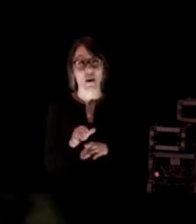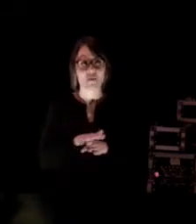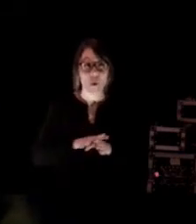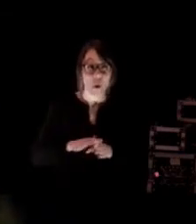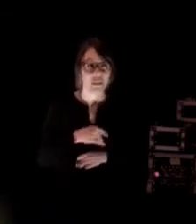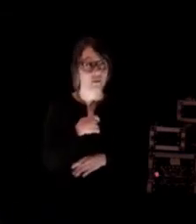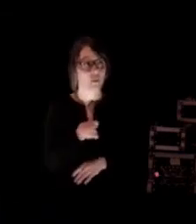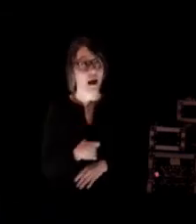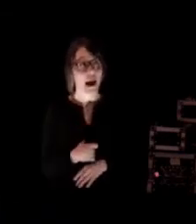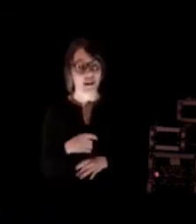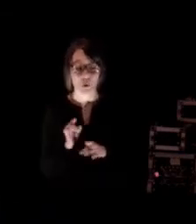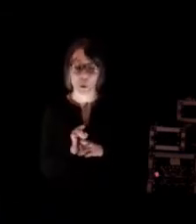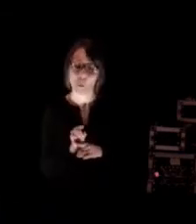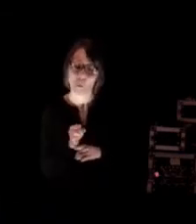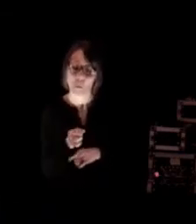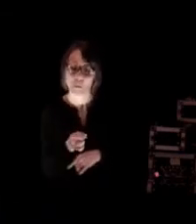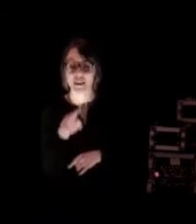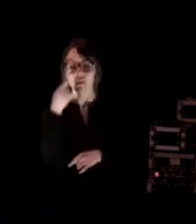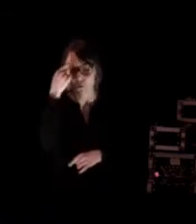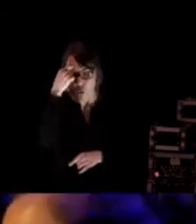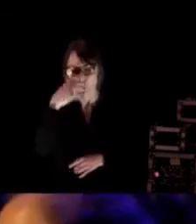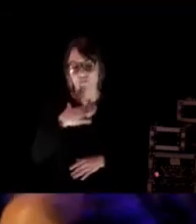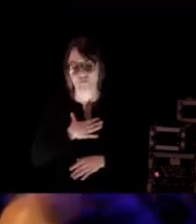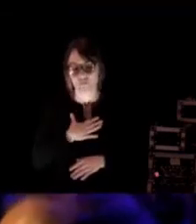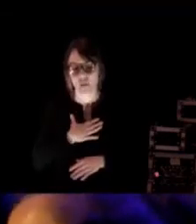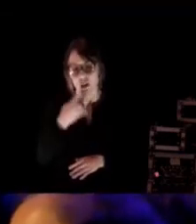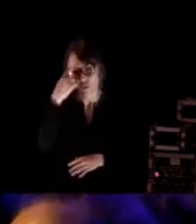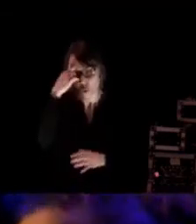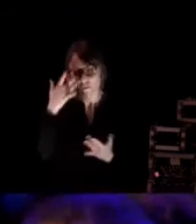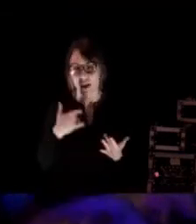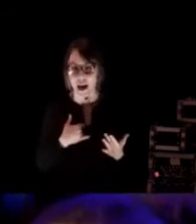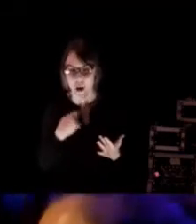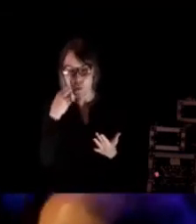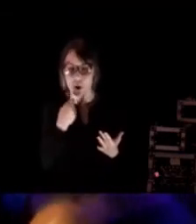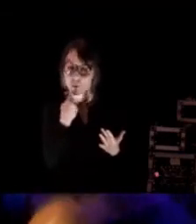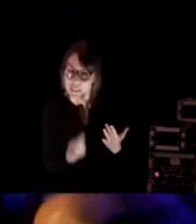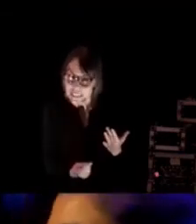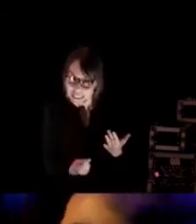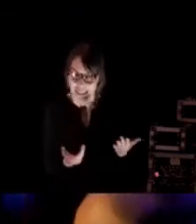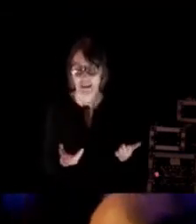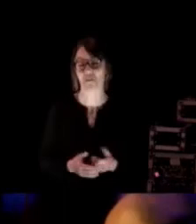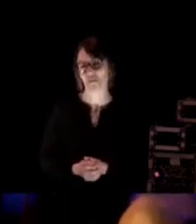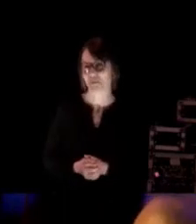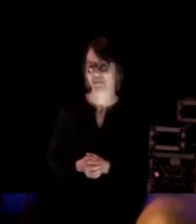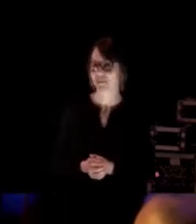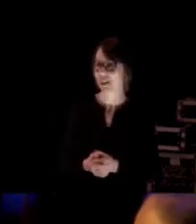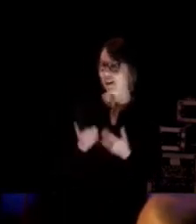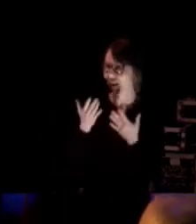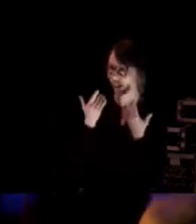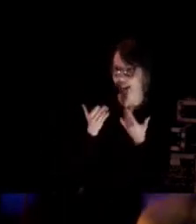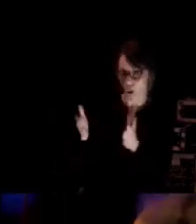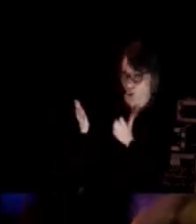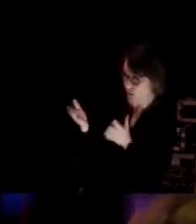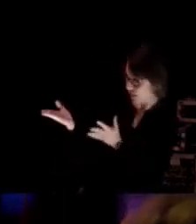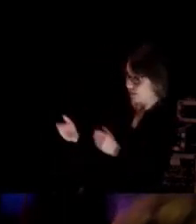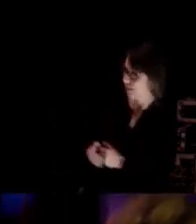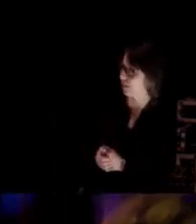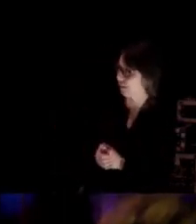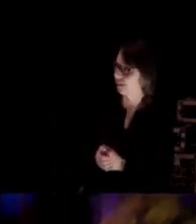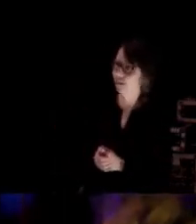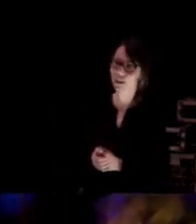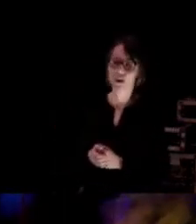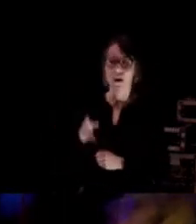for meg som om de forstår og vil forstå hva det er jeg prøver å si. Ja. Katrine, kort. Det er